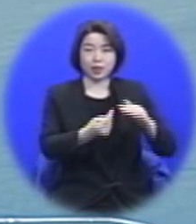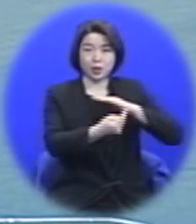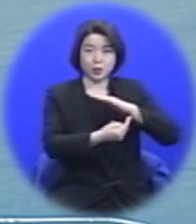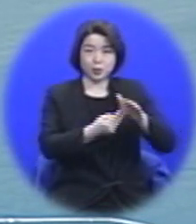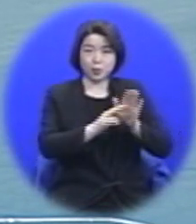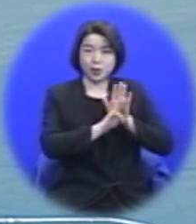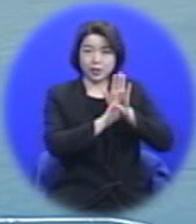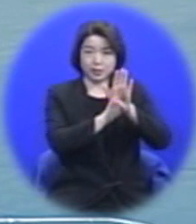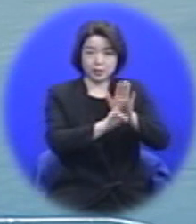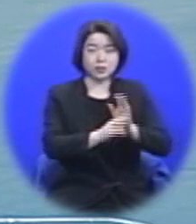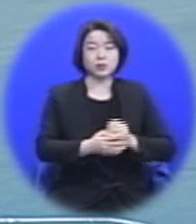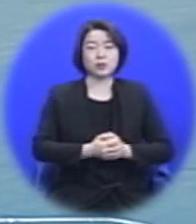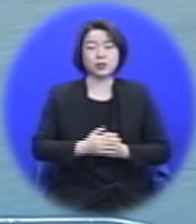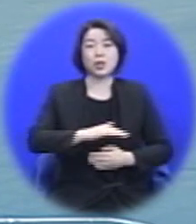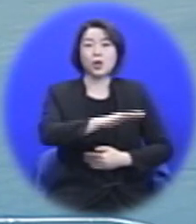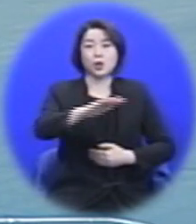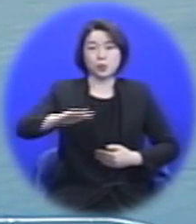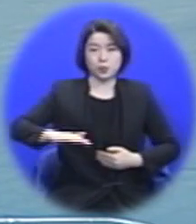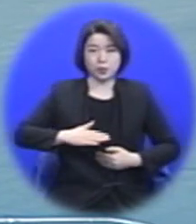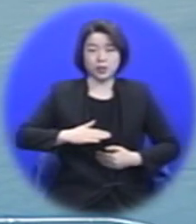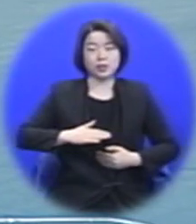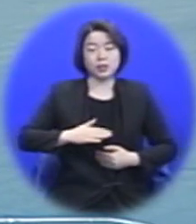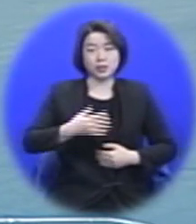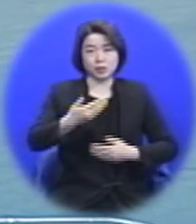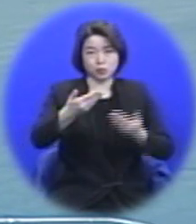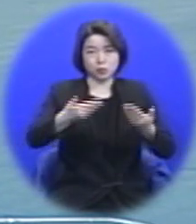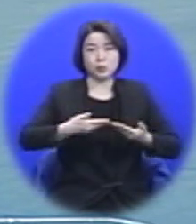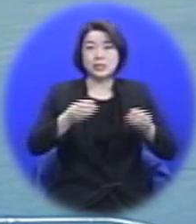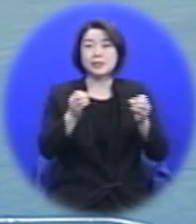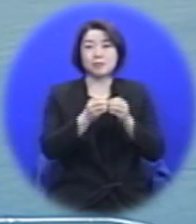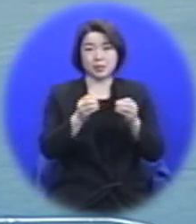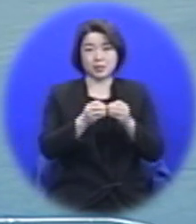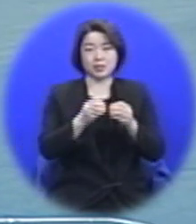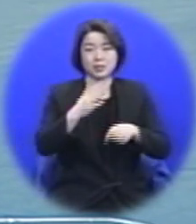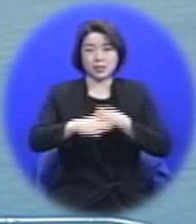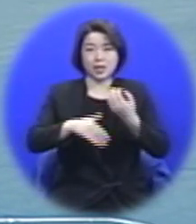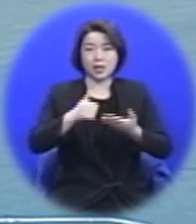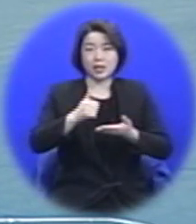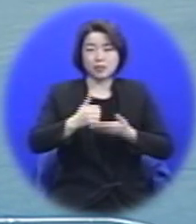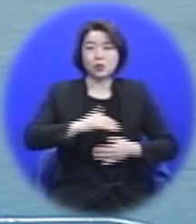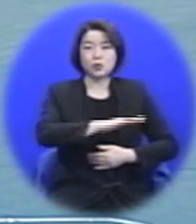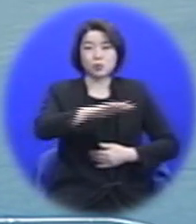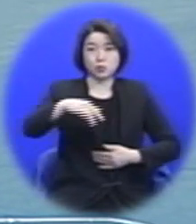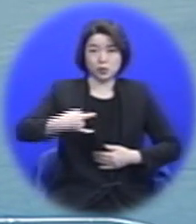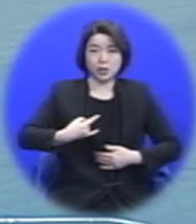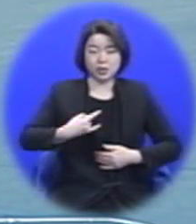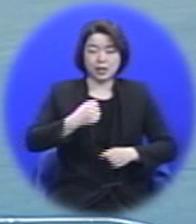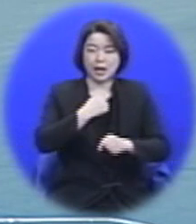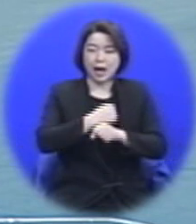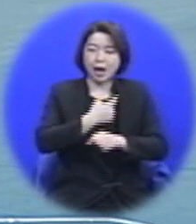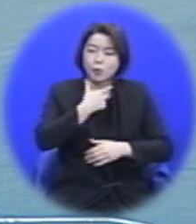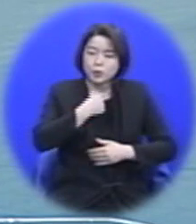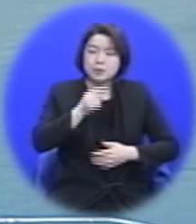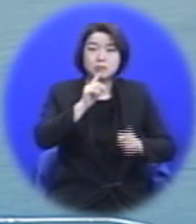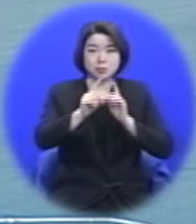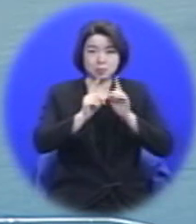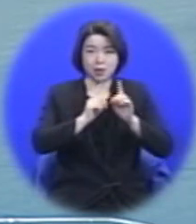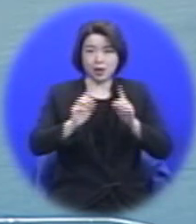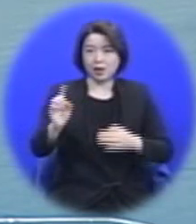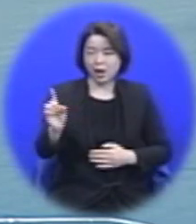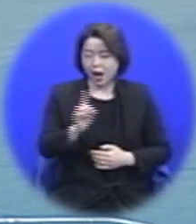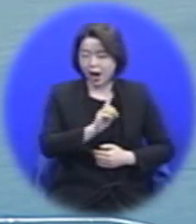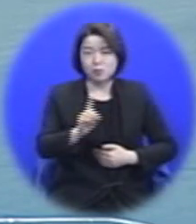요한계시록이 우리에게 주시는 메시지입니다. 하나님은 우리들에게 하고 싶으신 말이